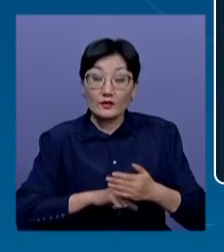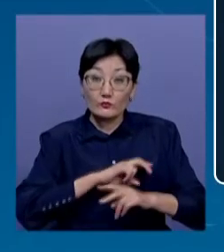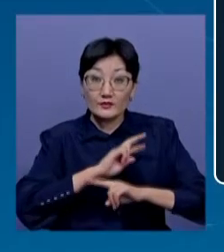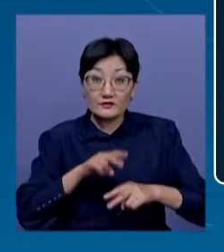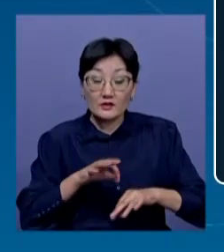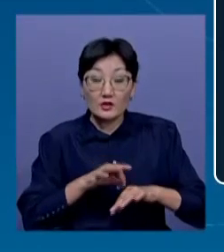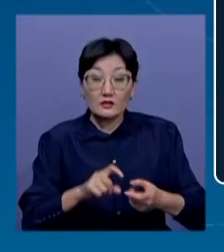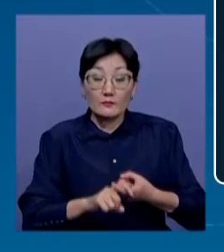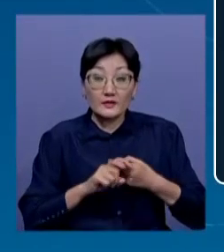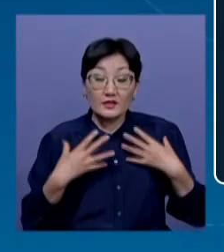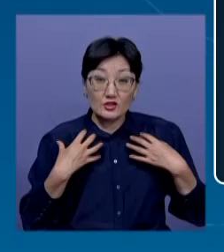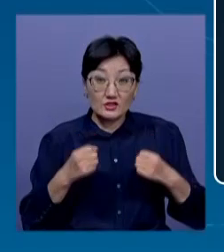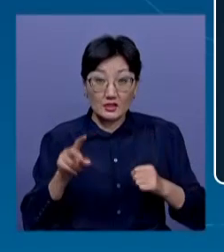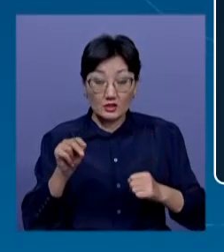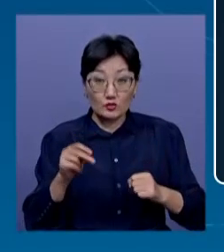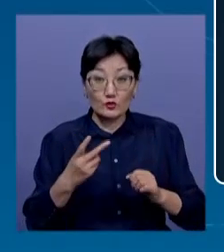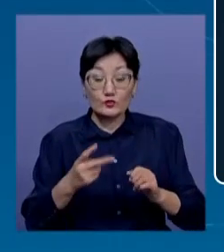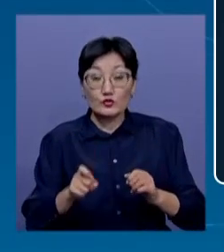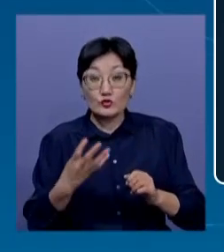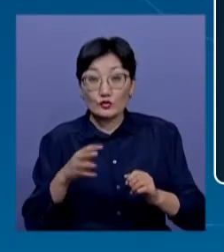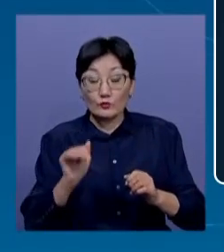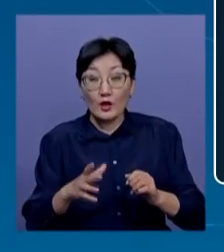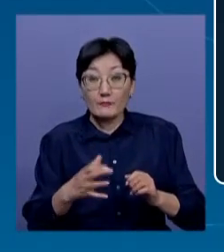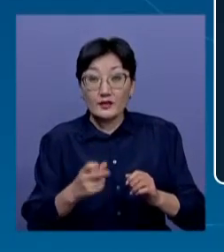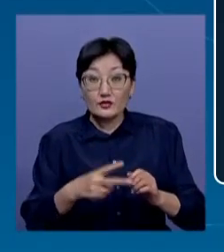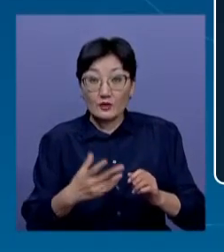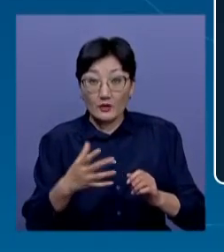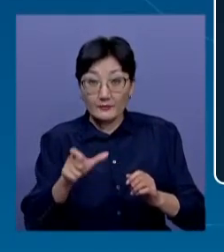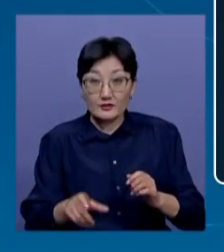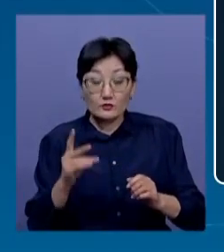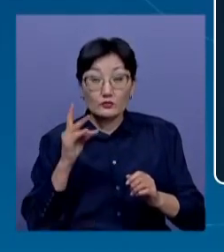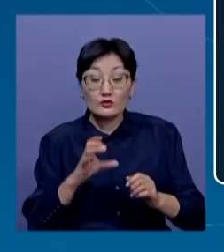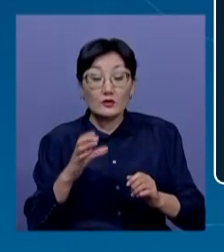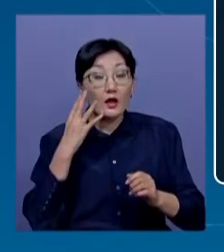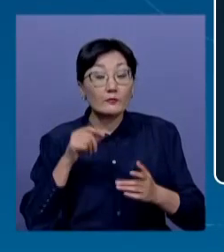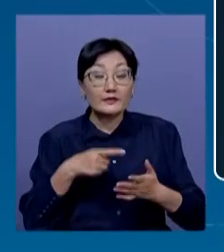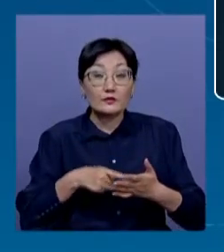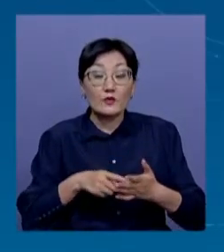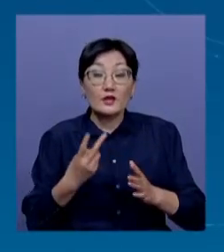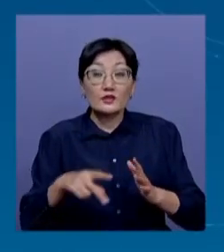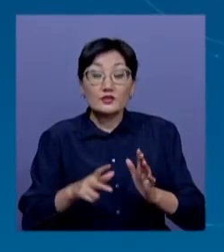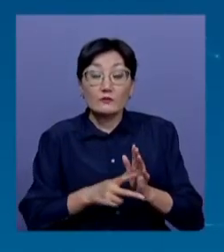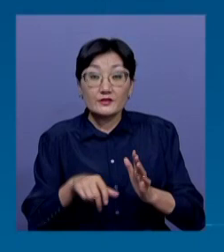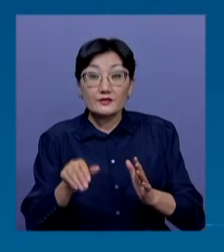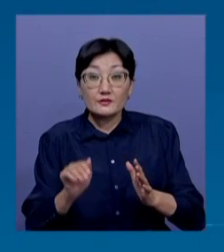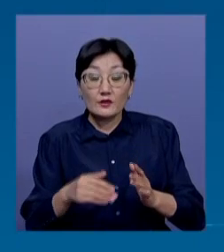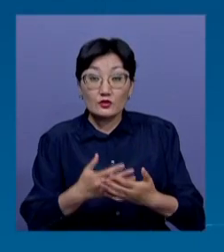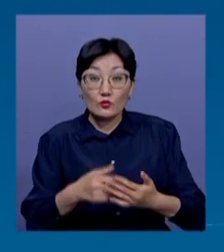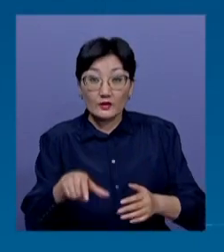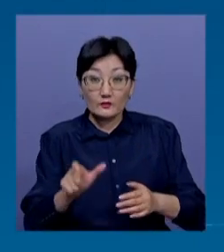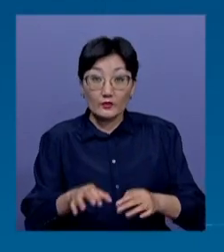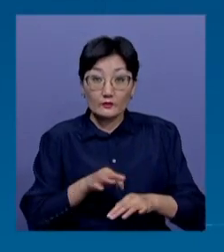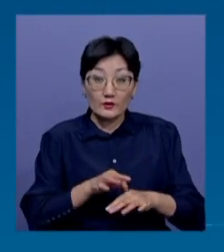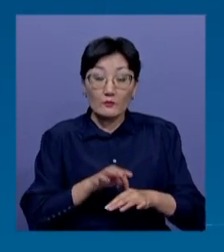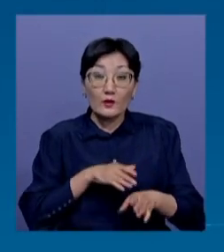Ал коронавирустан жазылып шыққандар саны 104525 адам. Нұр-Сұлтан мен Алматы қалаларында 28000-ға жуық адам